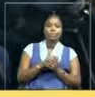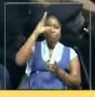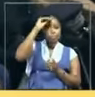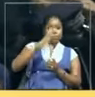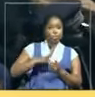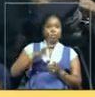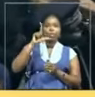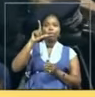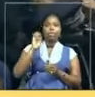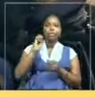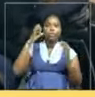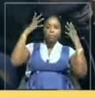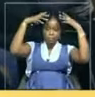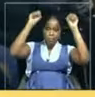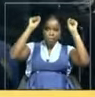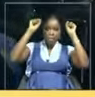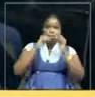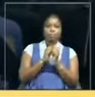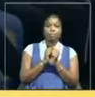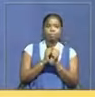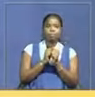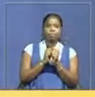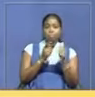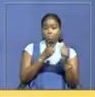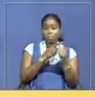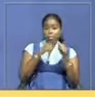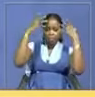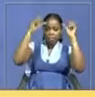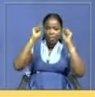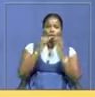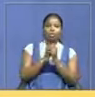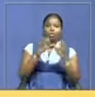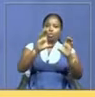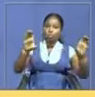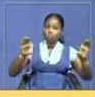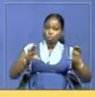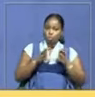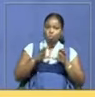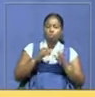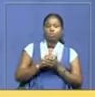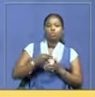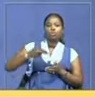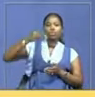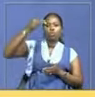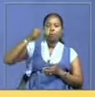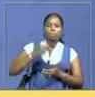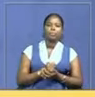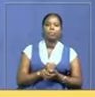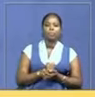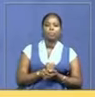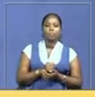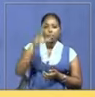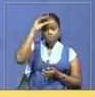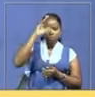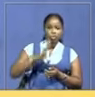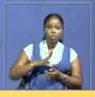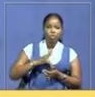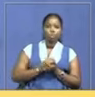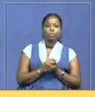Président le premier président de la Cour suprême monsieur le président Monsieur le Procureur Général